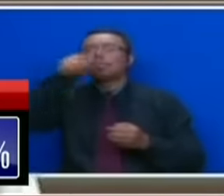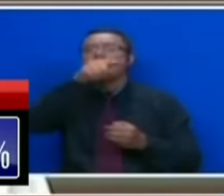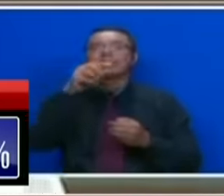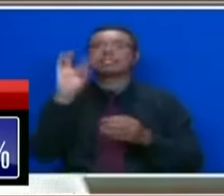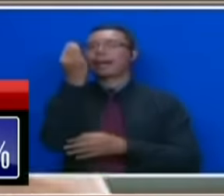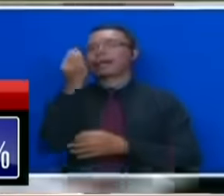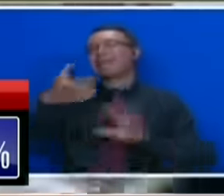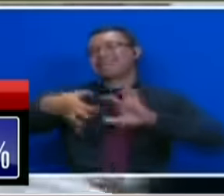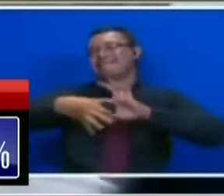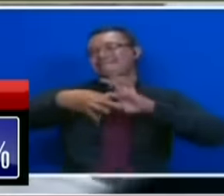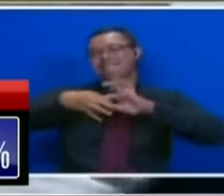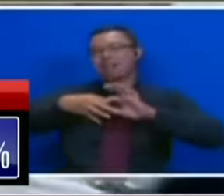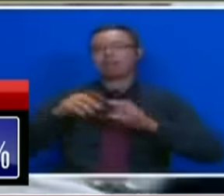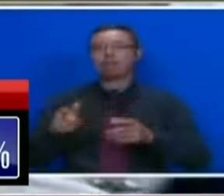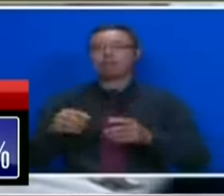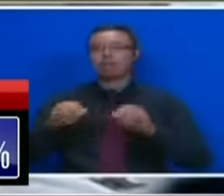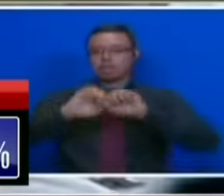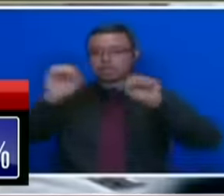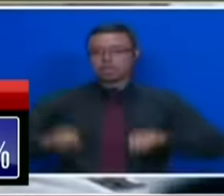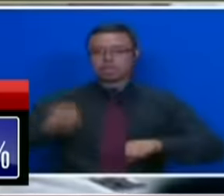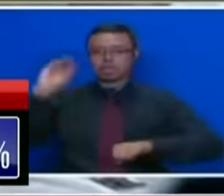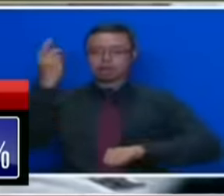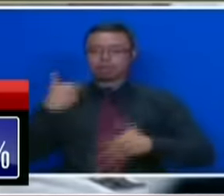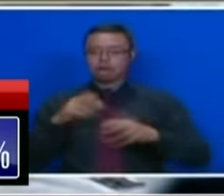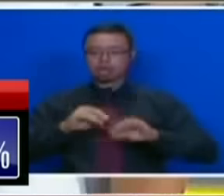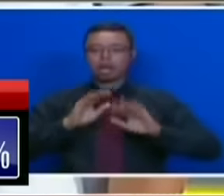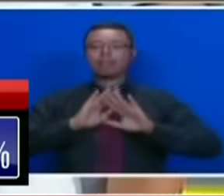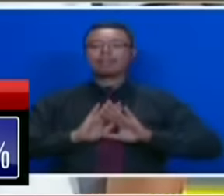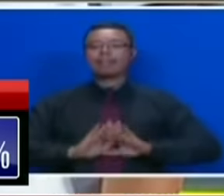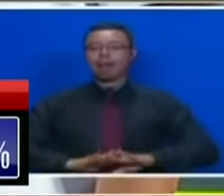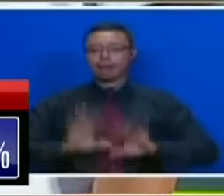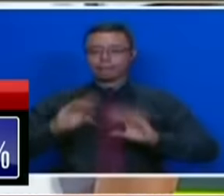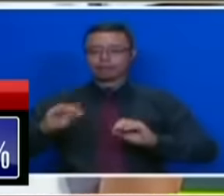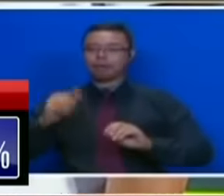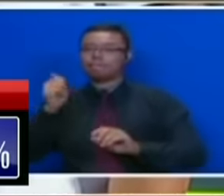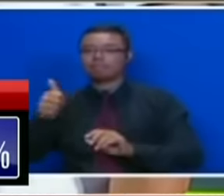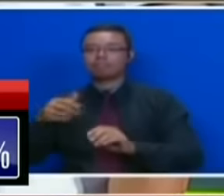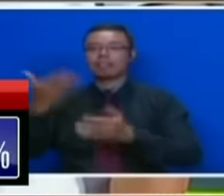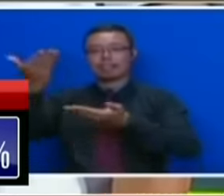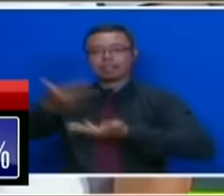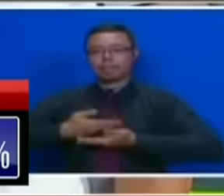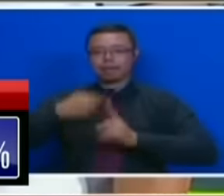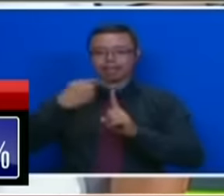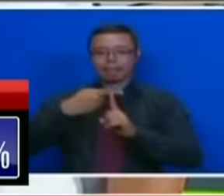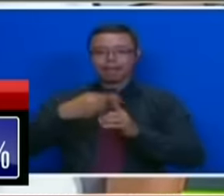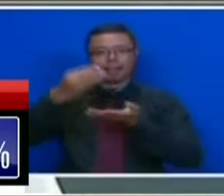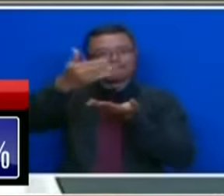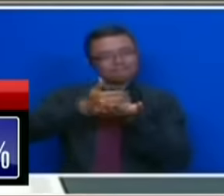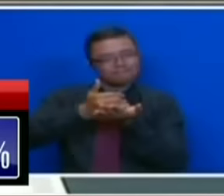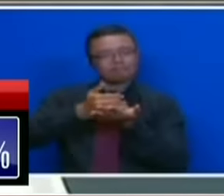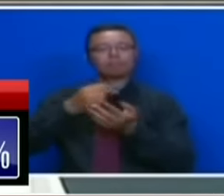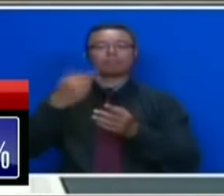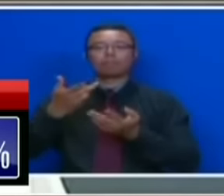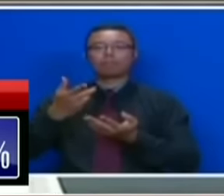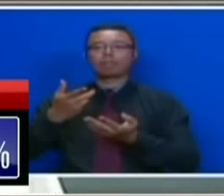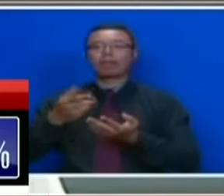bersahabat. Birokrat bisa bekerja dengan tenang, yang bekerja baik akan mendapatkan reward positif, dan